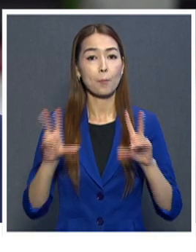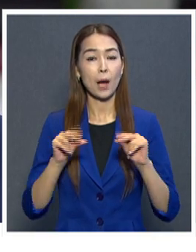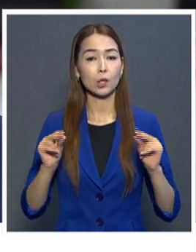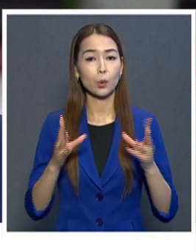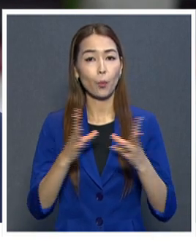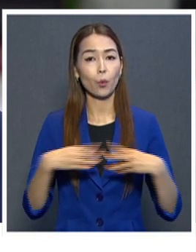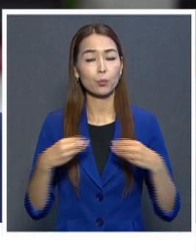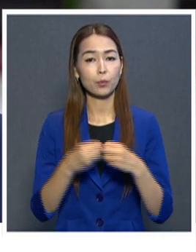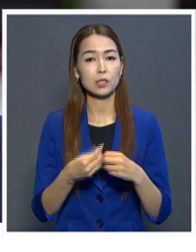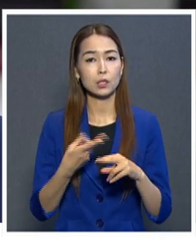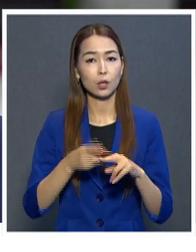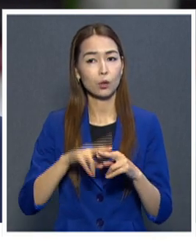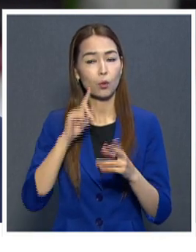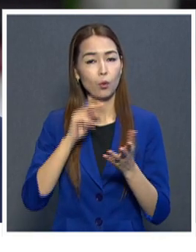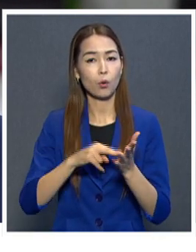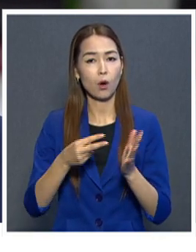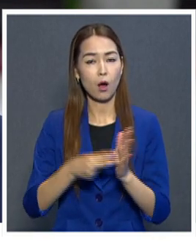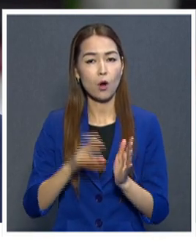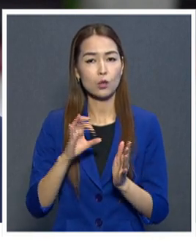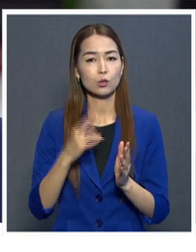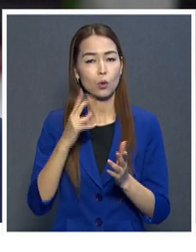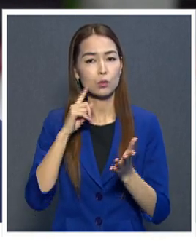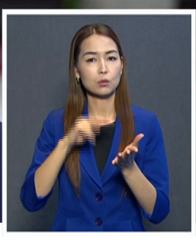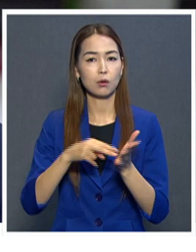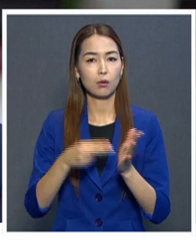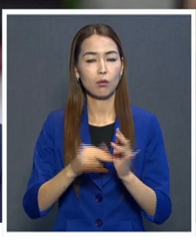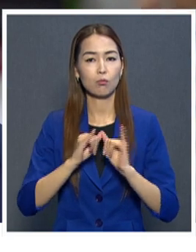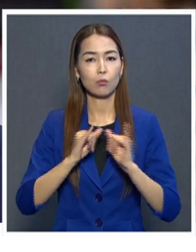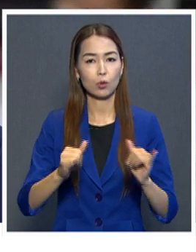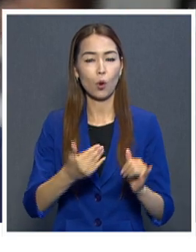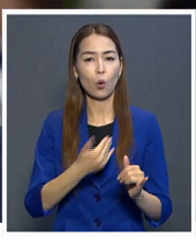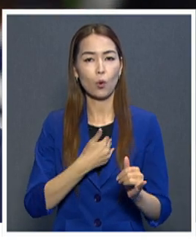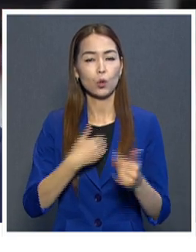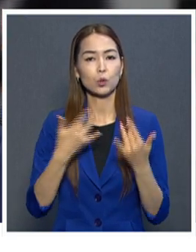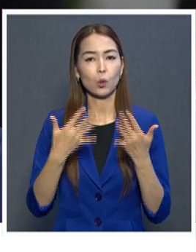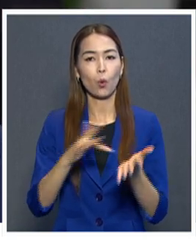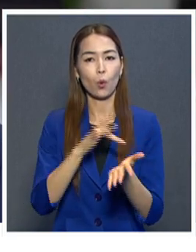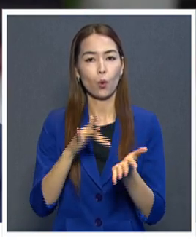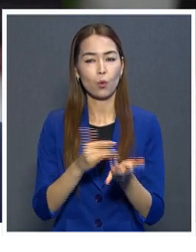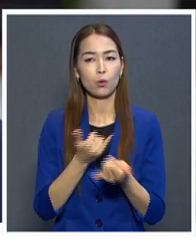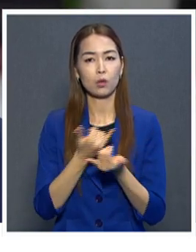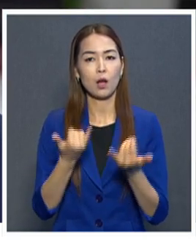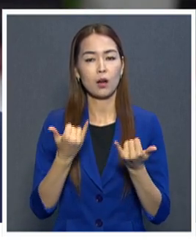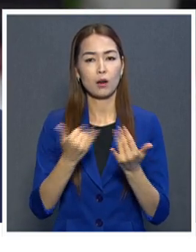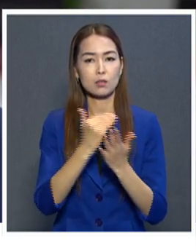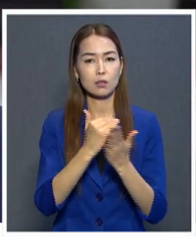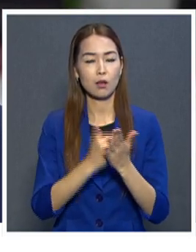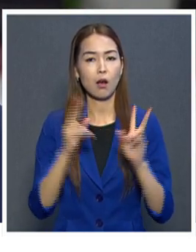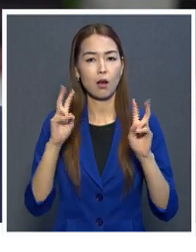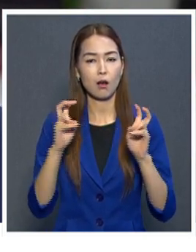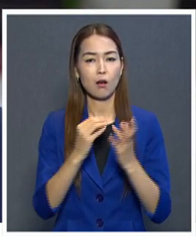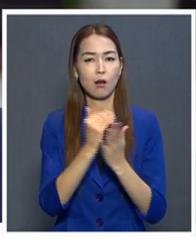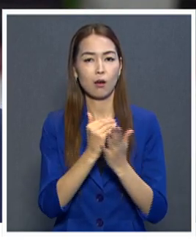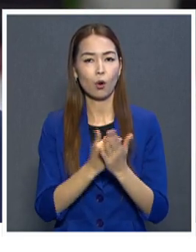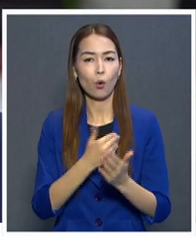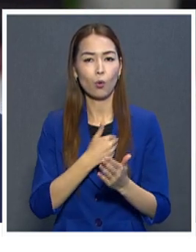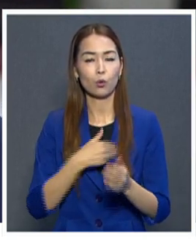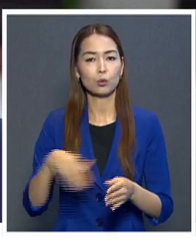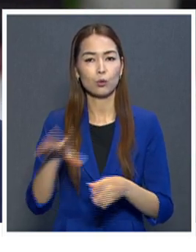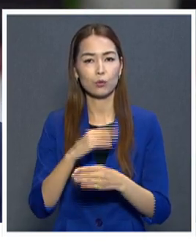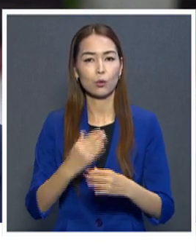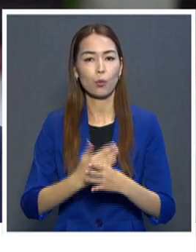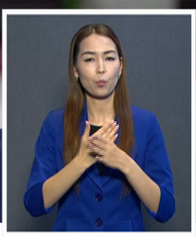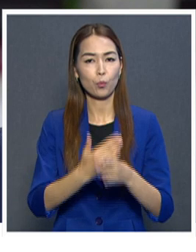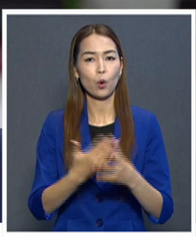отбасы» жобасы аясында әлеуметтік қорғау органдарымен бірлесе жұмыс істеу міндеті қойылған еді. Осының арқасында қазір атаулы әлеуметтік көмектің көлемі ұлғаюына